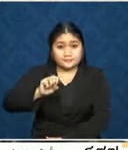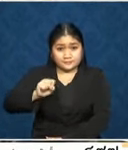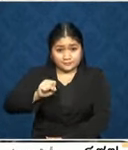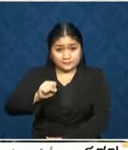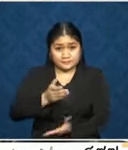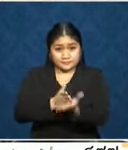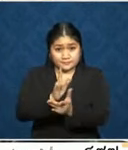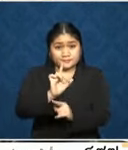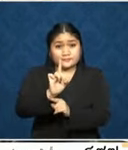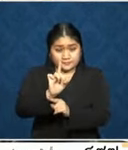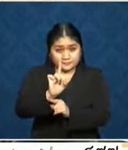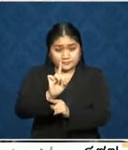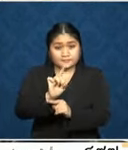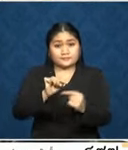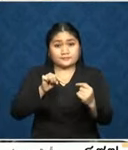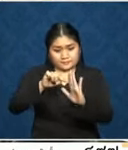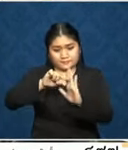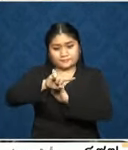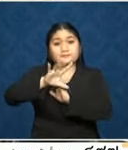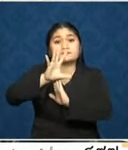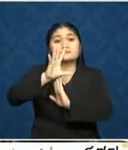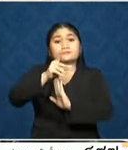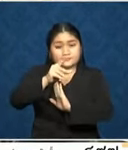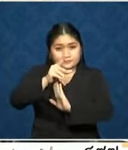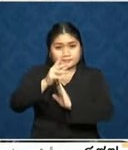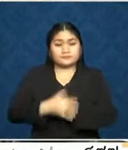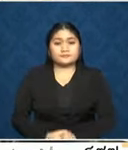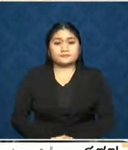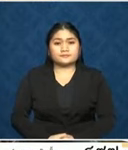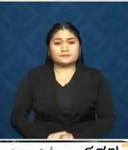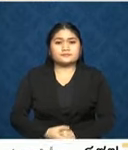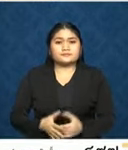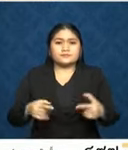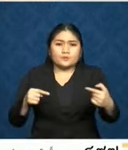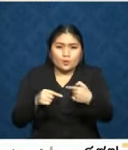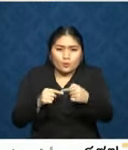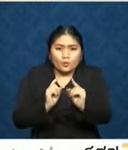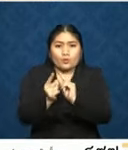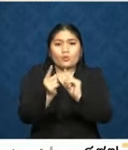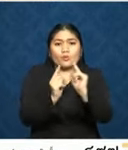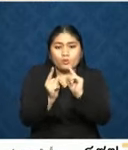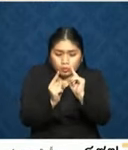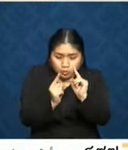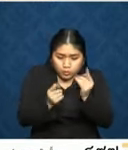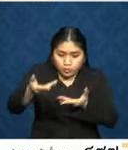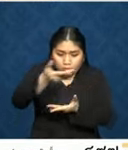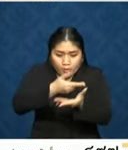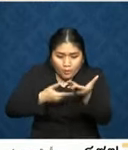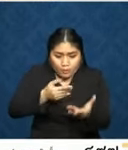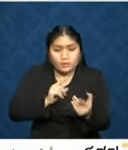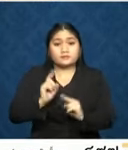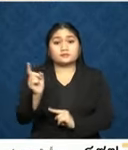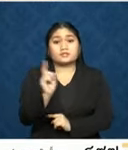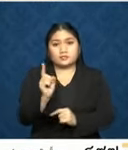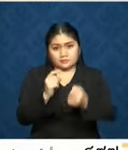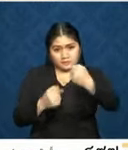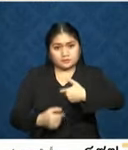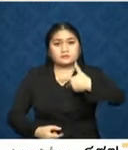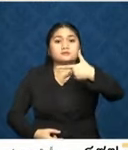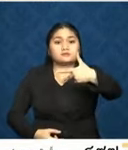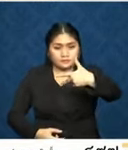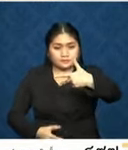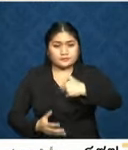เขต 1อำเภอเมืองจังหวัดชัยภูมิพรรคเพื่อไทยครับขอปรึกษาหารือปัญหาพี่น้องประชาชนเขตอำเภอเมืองจังหวัดชัยภูมิ 3เรื่องด้วยกัน